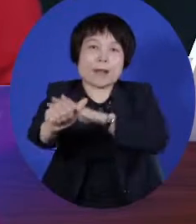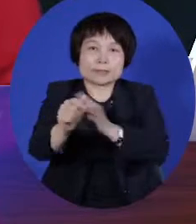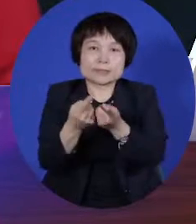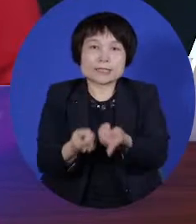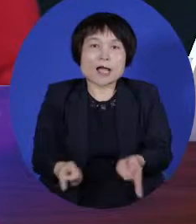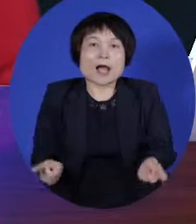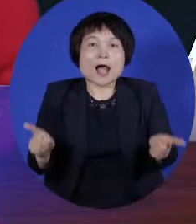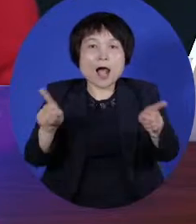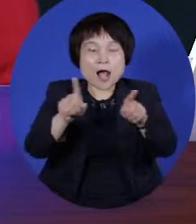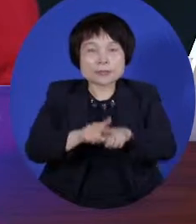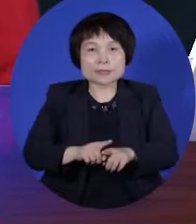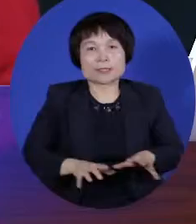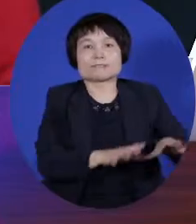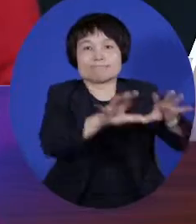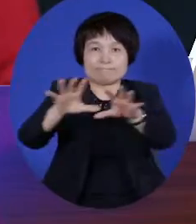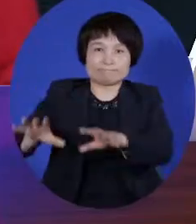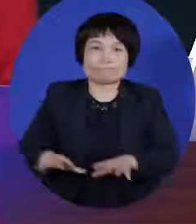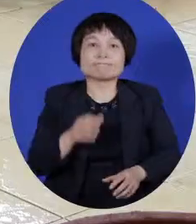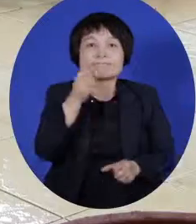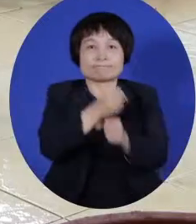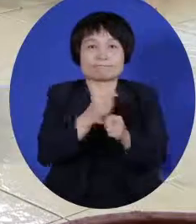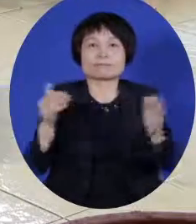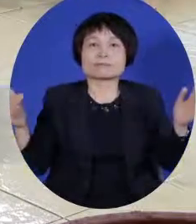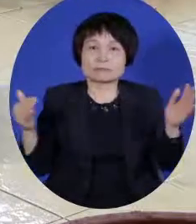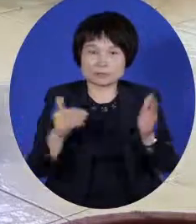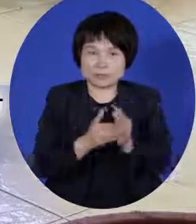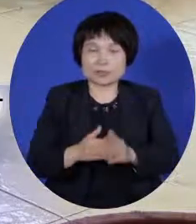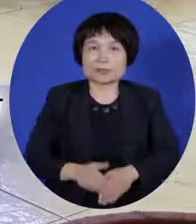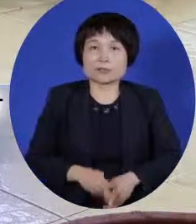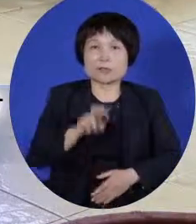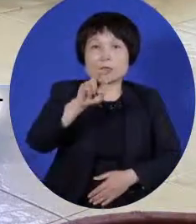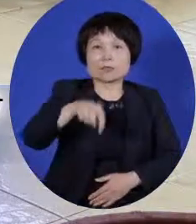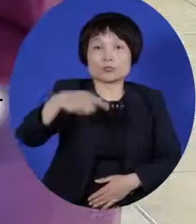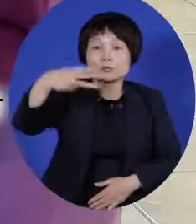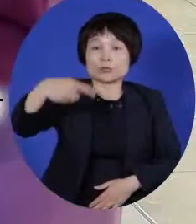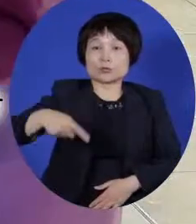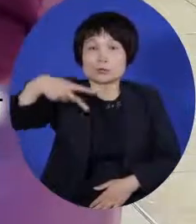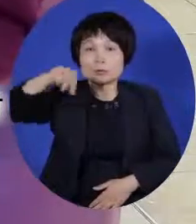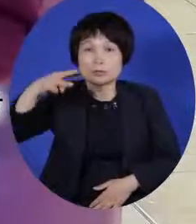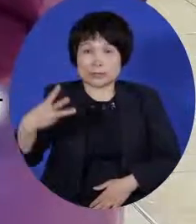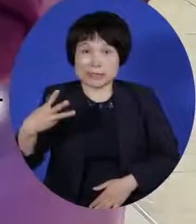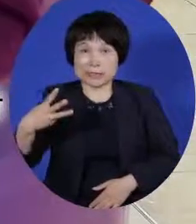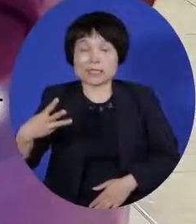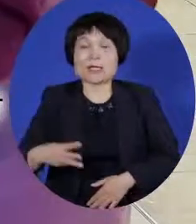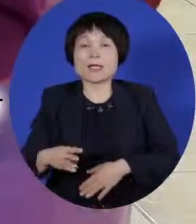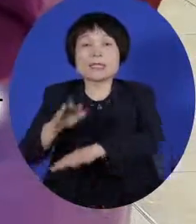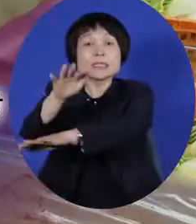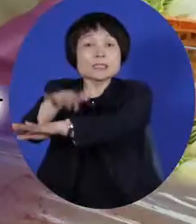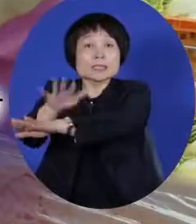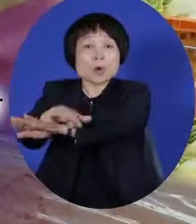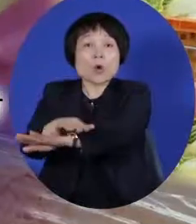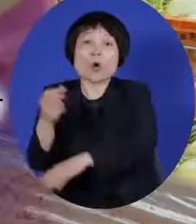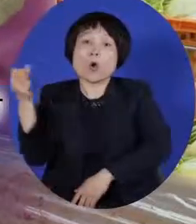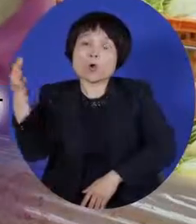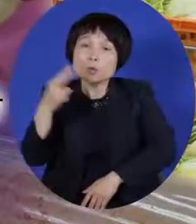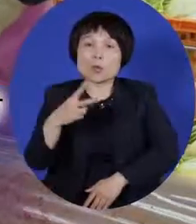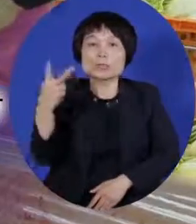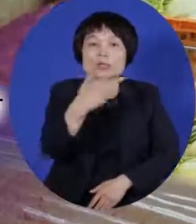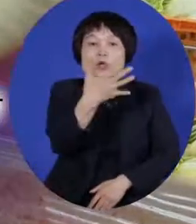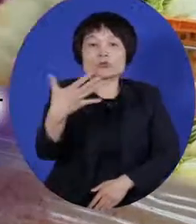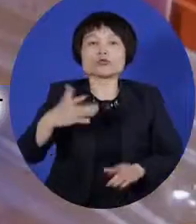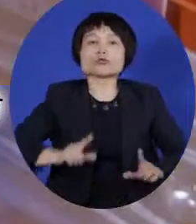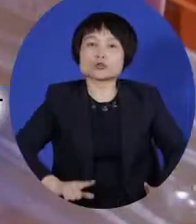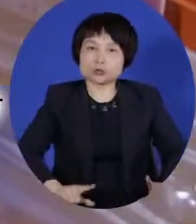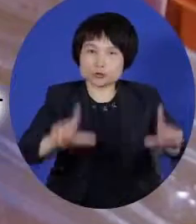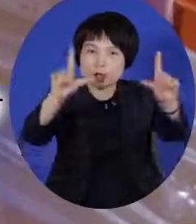김장 담그기 행사를 가졌습니다 대룡 이 물으실 말과 농수산식품 공사는 지난 2009년